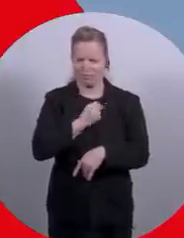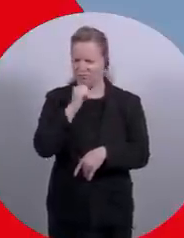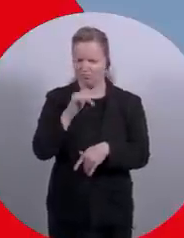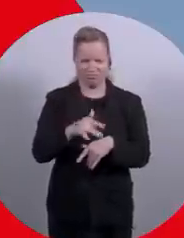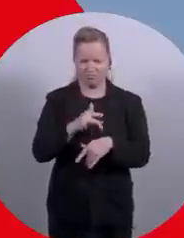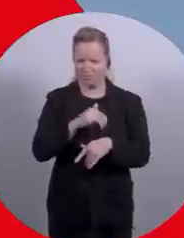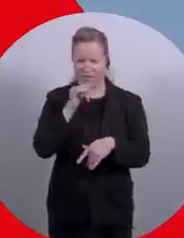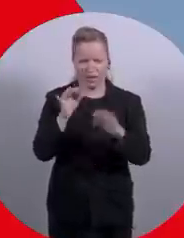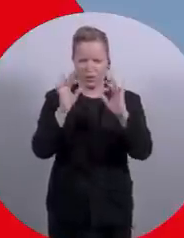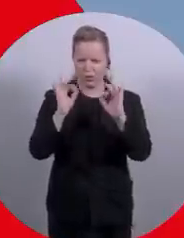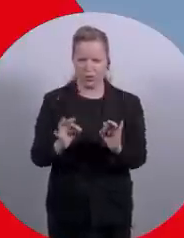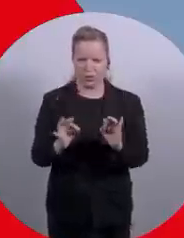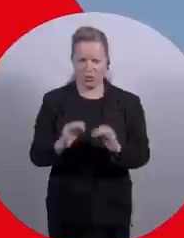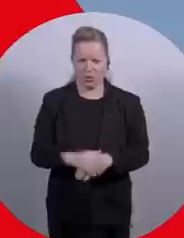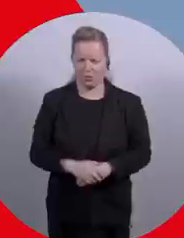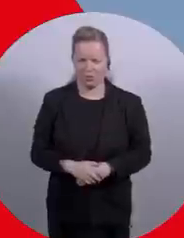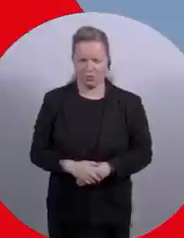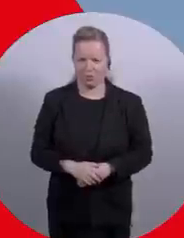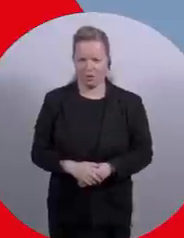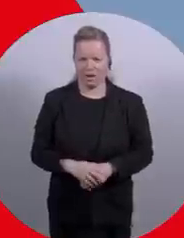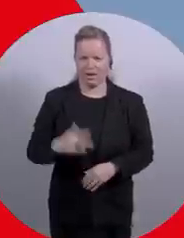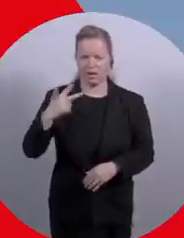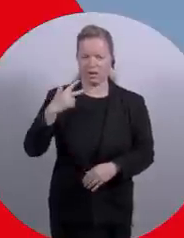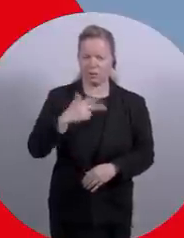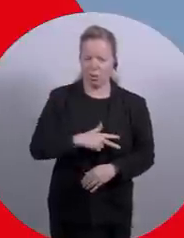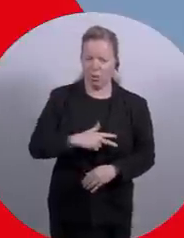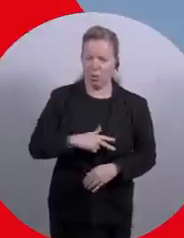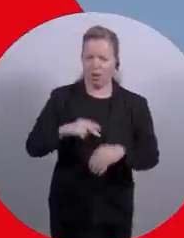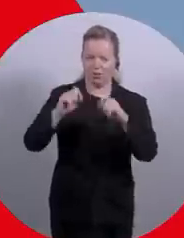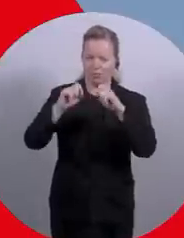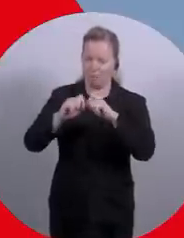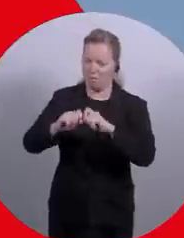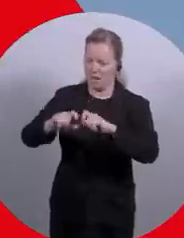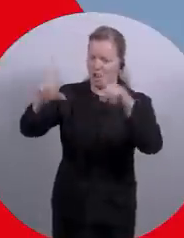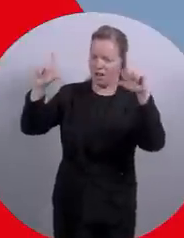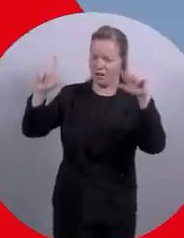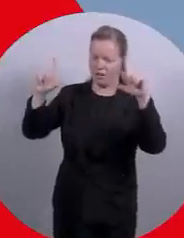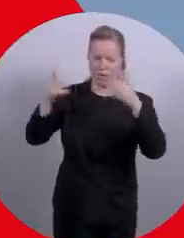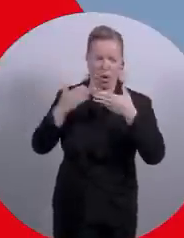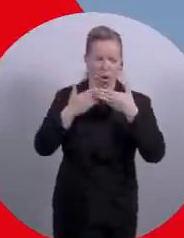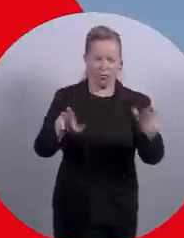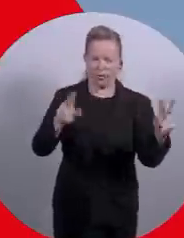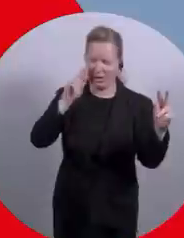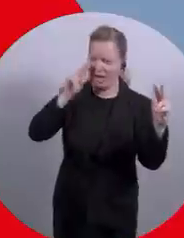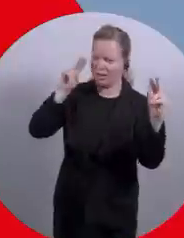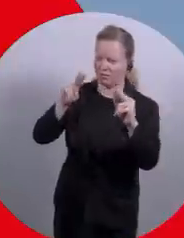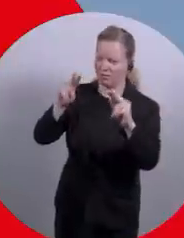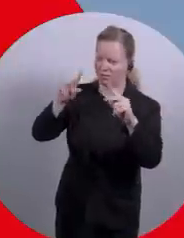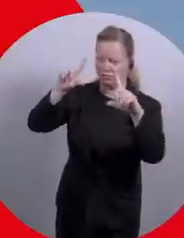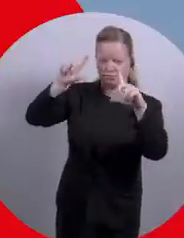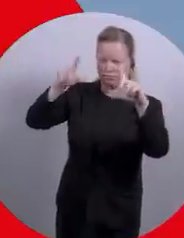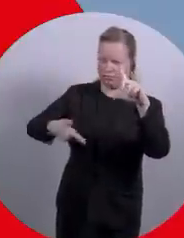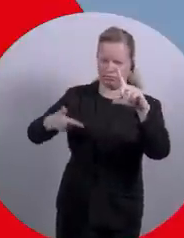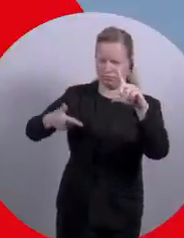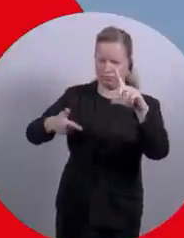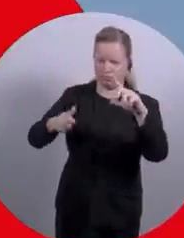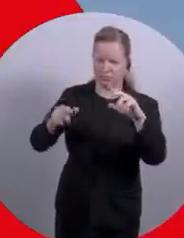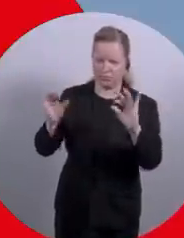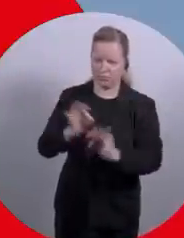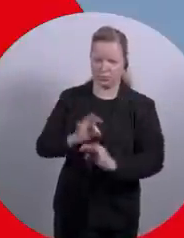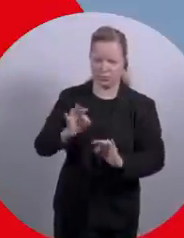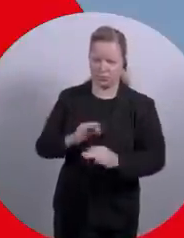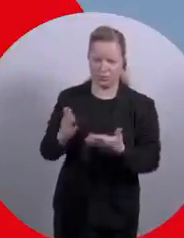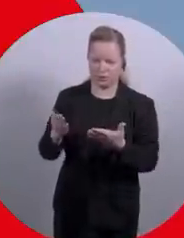das was für ein Bild abgegeben haben in der Öffentlichkeit das war ein schreckliches und